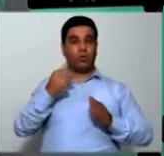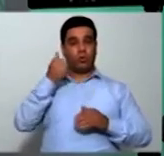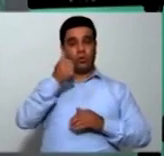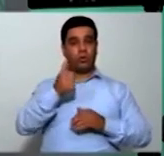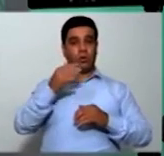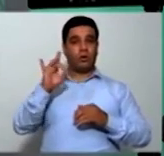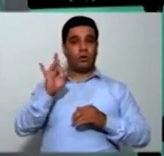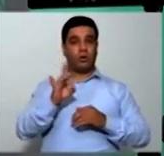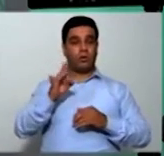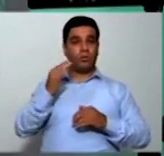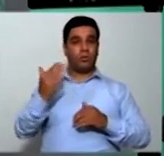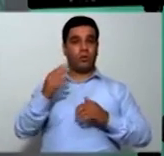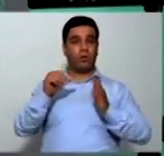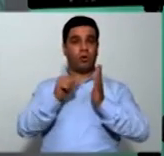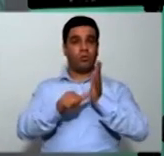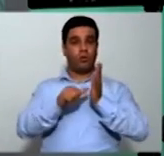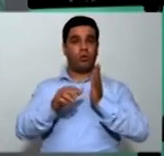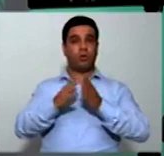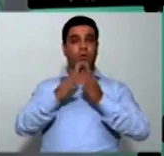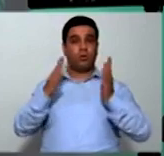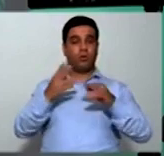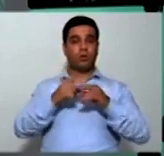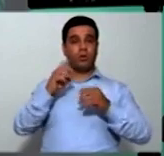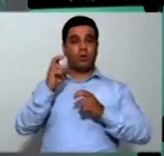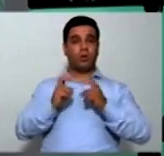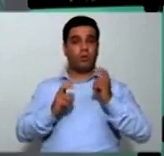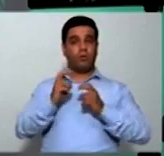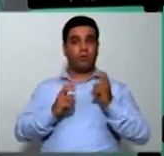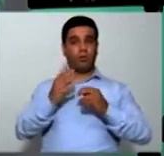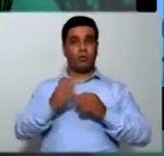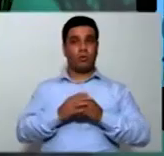1932-yili respublikada 60dan ziyod zavod